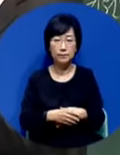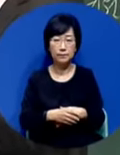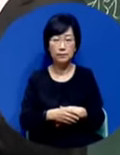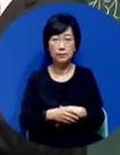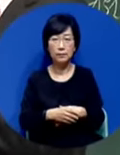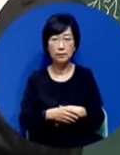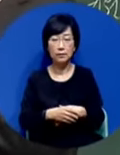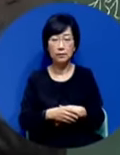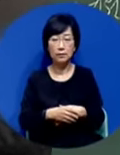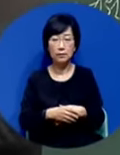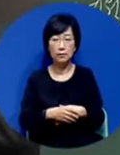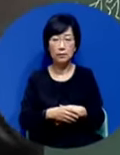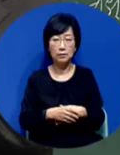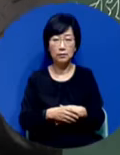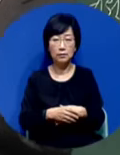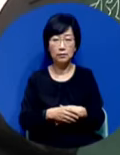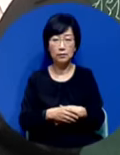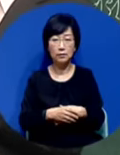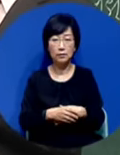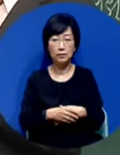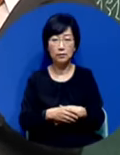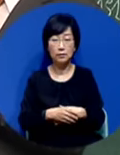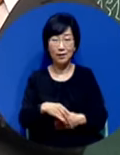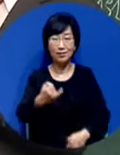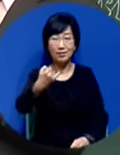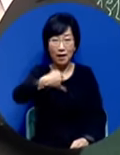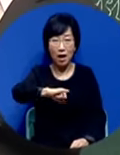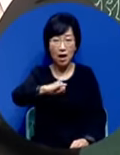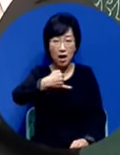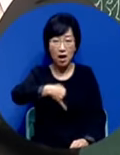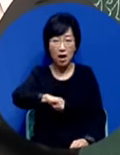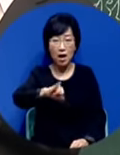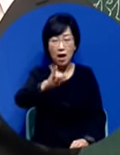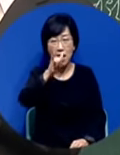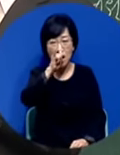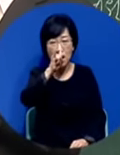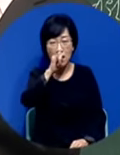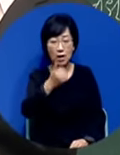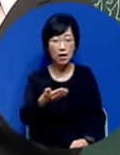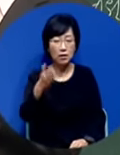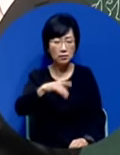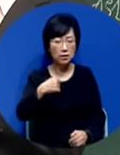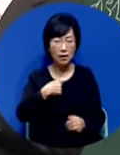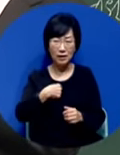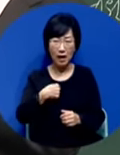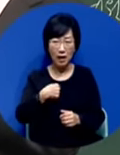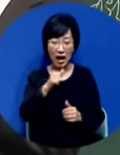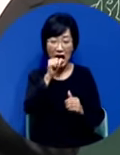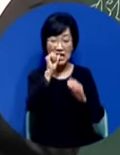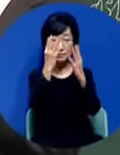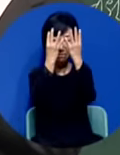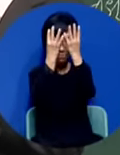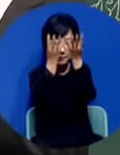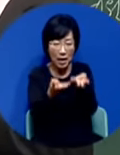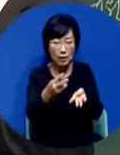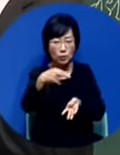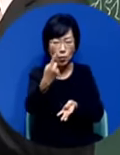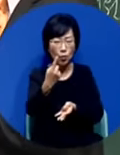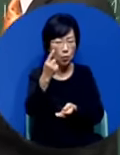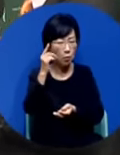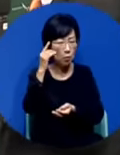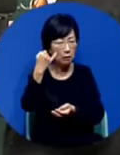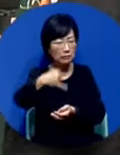딸이 하나 있는데 자기는 지금 이제 나가서 딸을 볼 수가 없다는 거예요.